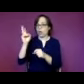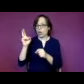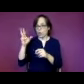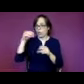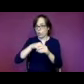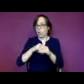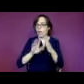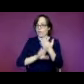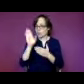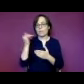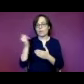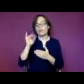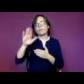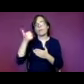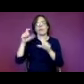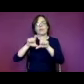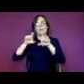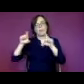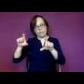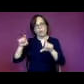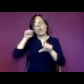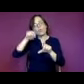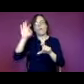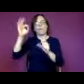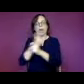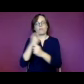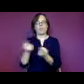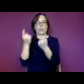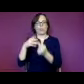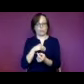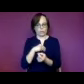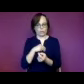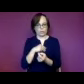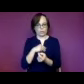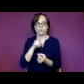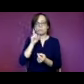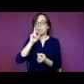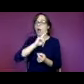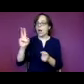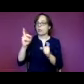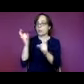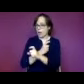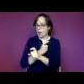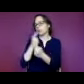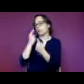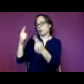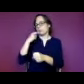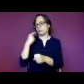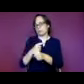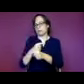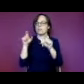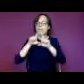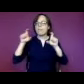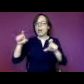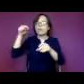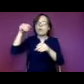pawilon przeznaczony na promocję tego państwa i one są trochę odpowiedzialne, każde państwo tak jakby definiuje sobie, no nazwijmy to